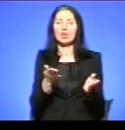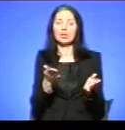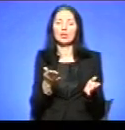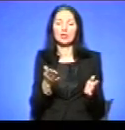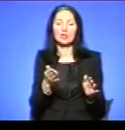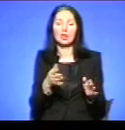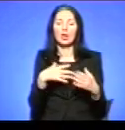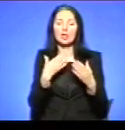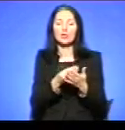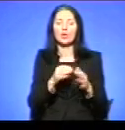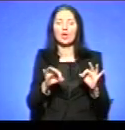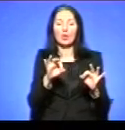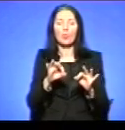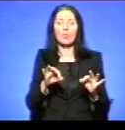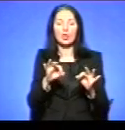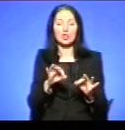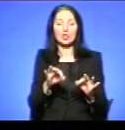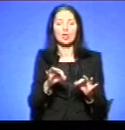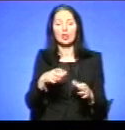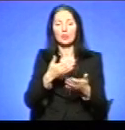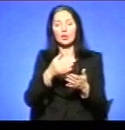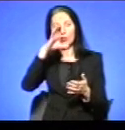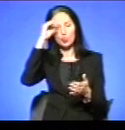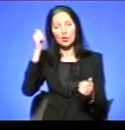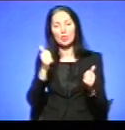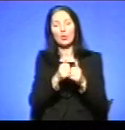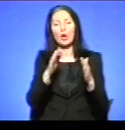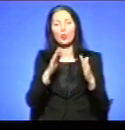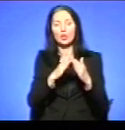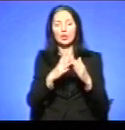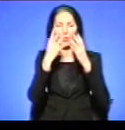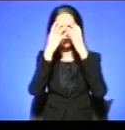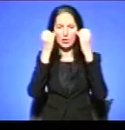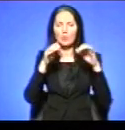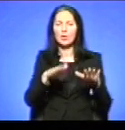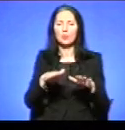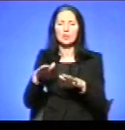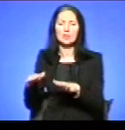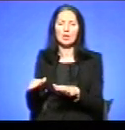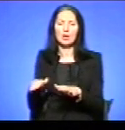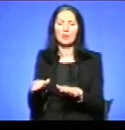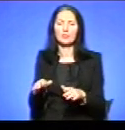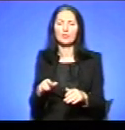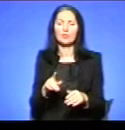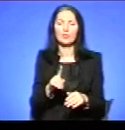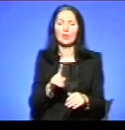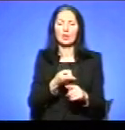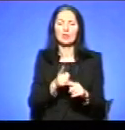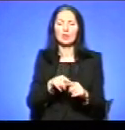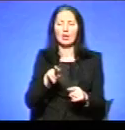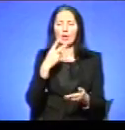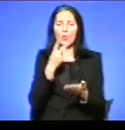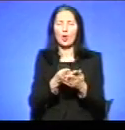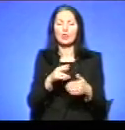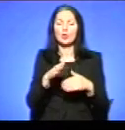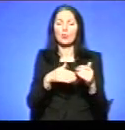свої автомобілі вночі під будинками, в темних місцях. Що, як показує практика,